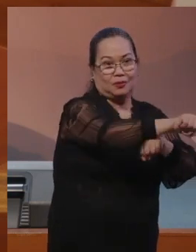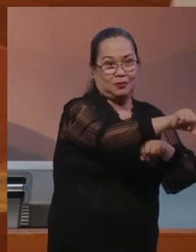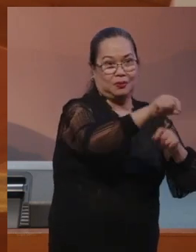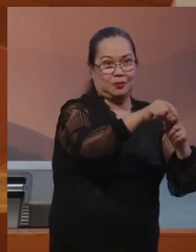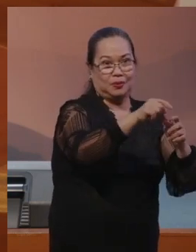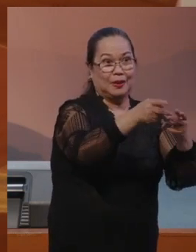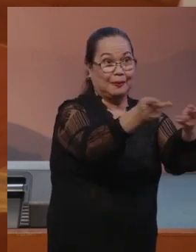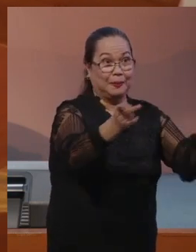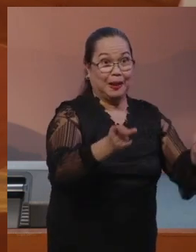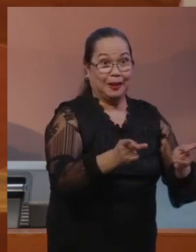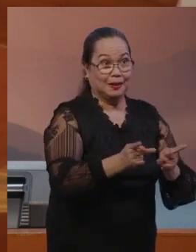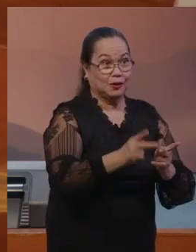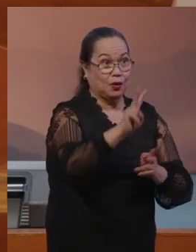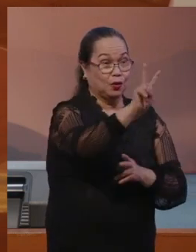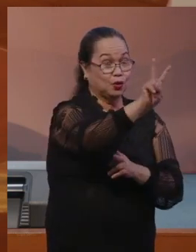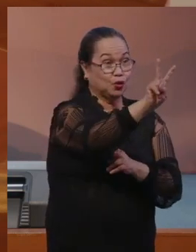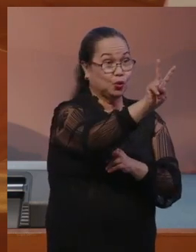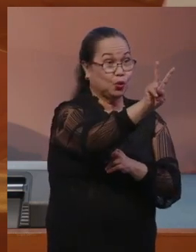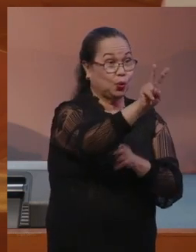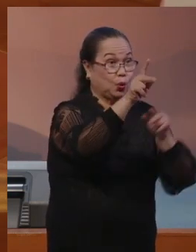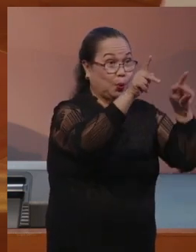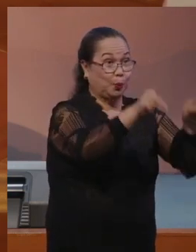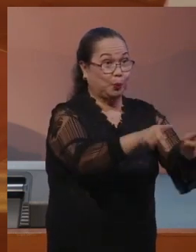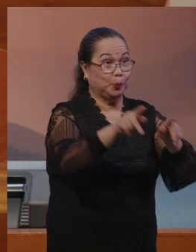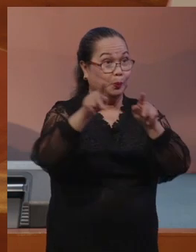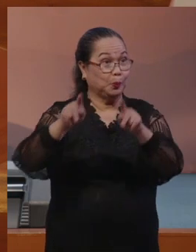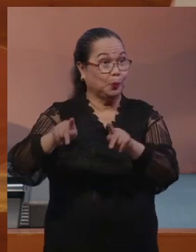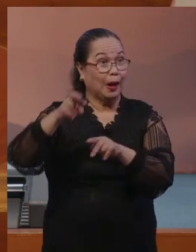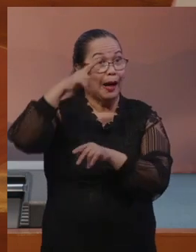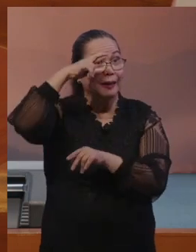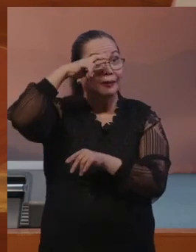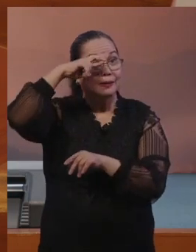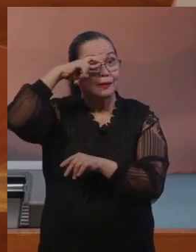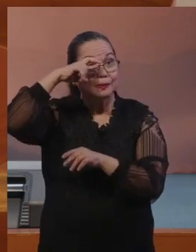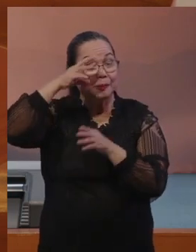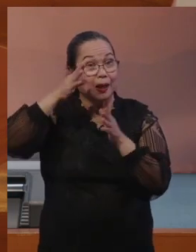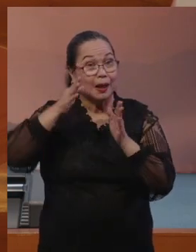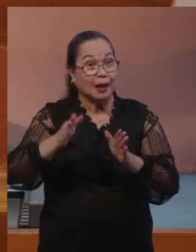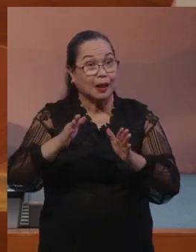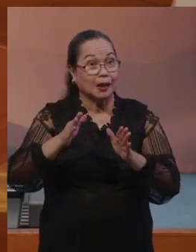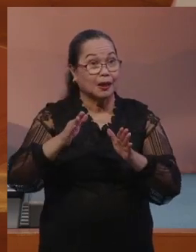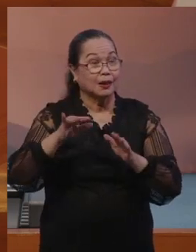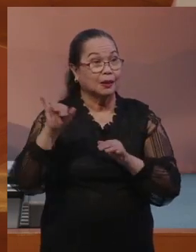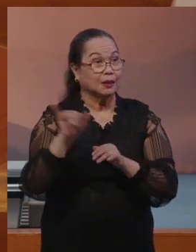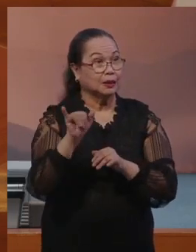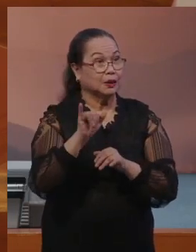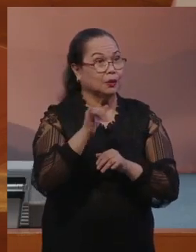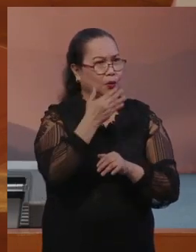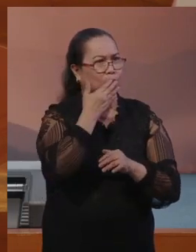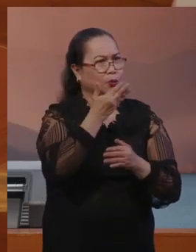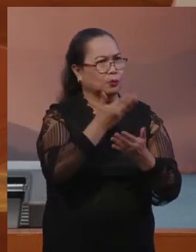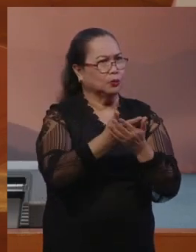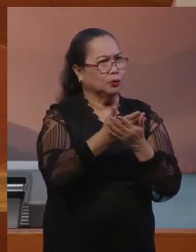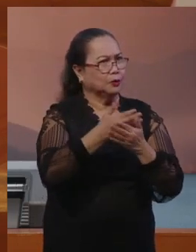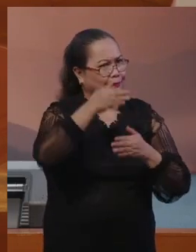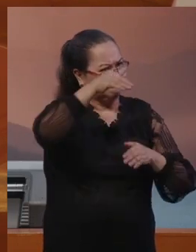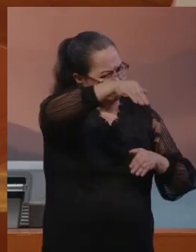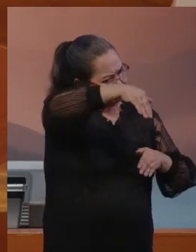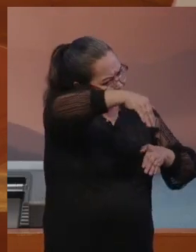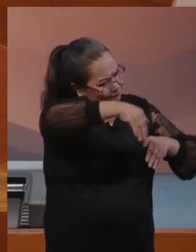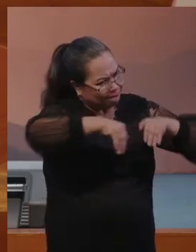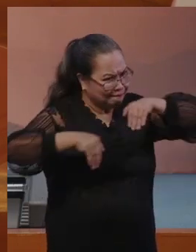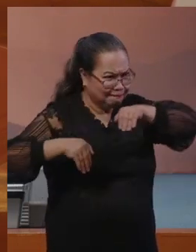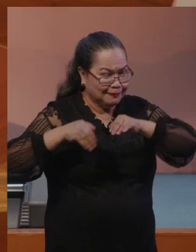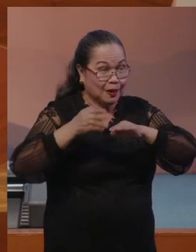Pero, yung dalawang spy doon, sabi nila, ay parehong bata pa. Siguro magaling mag-swimming kasi tinawid